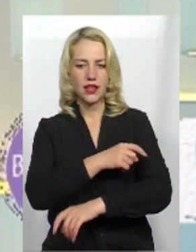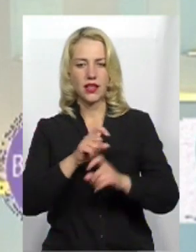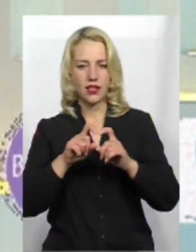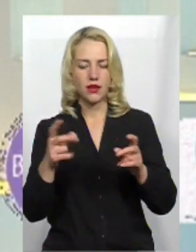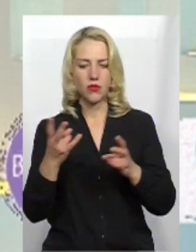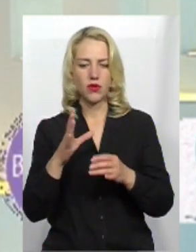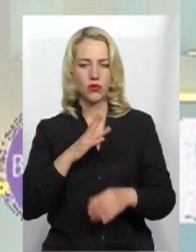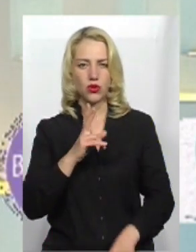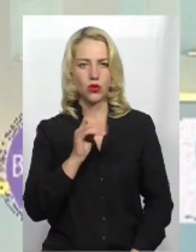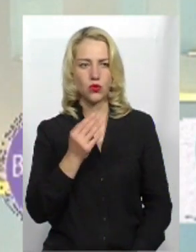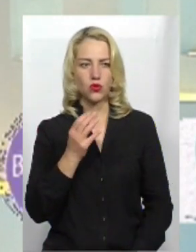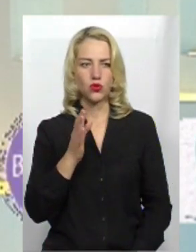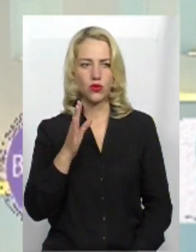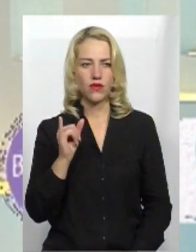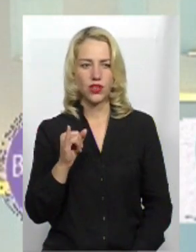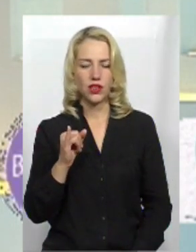кущові лікарні